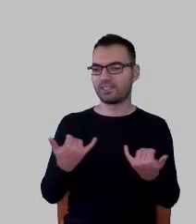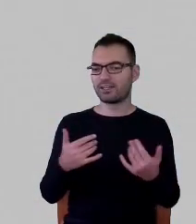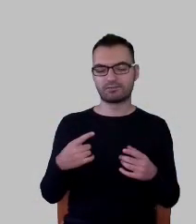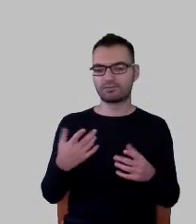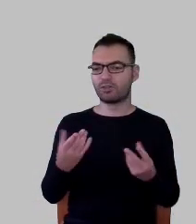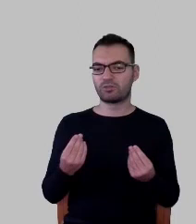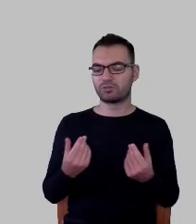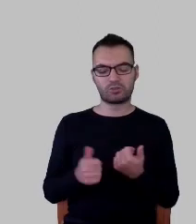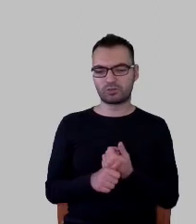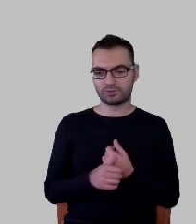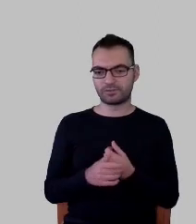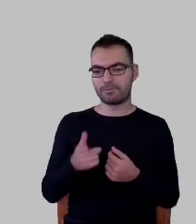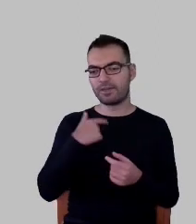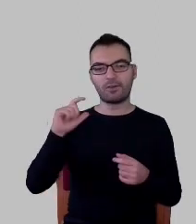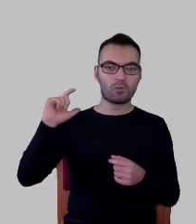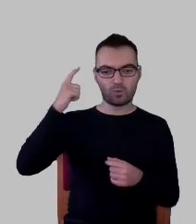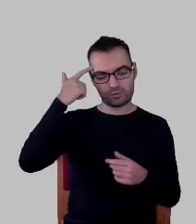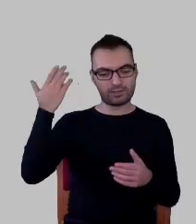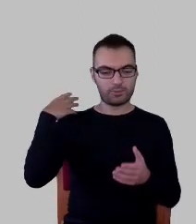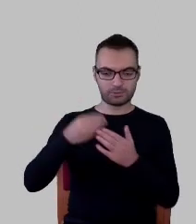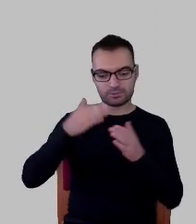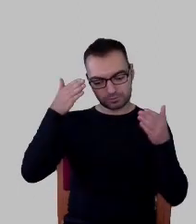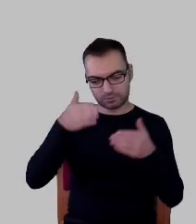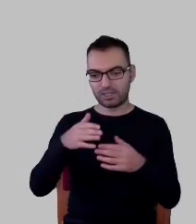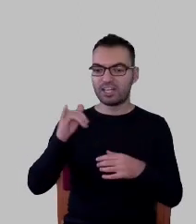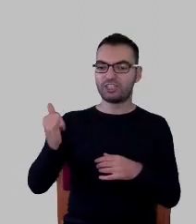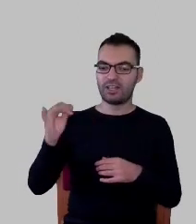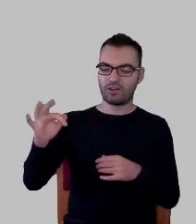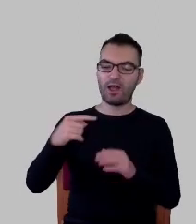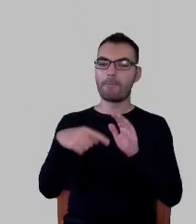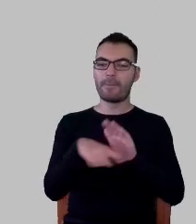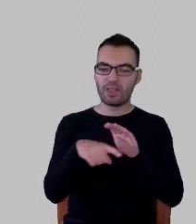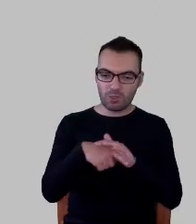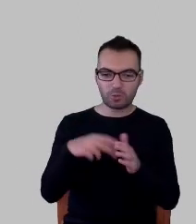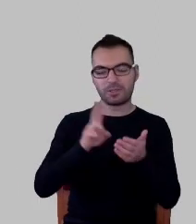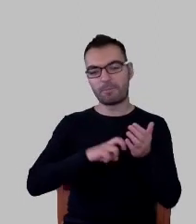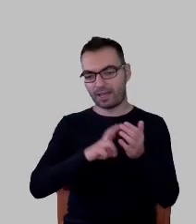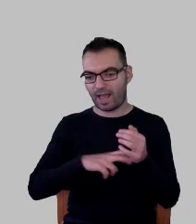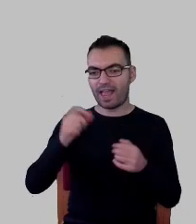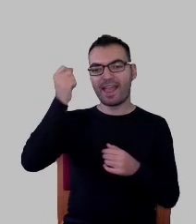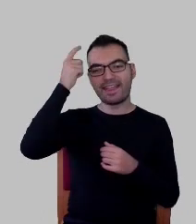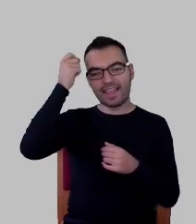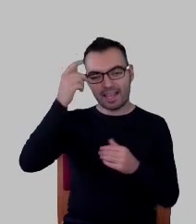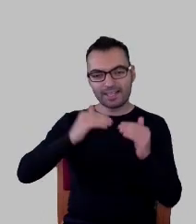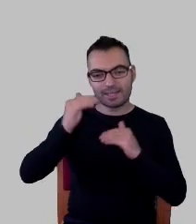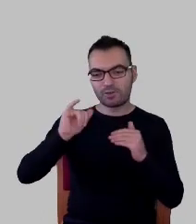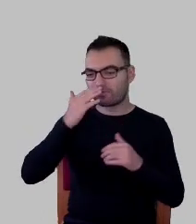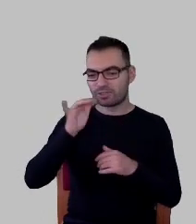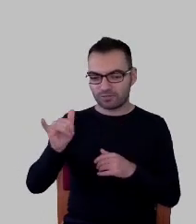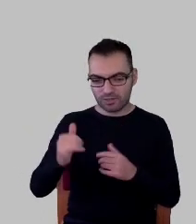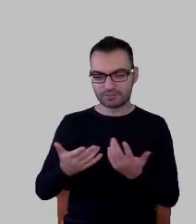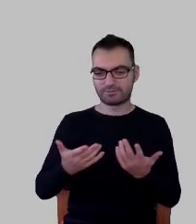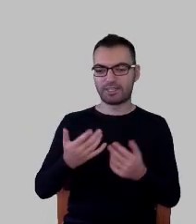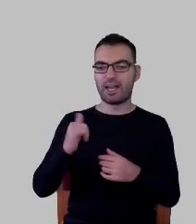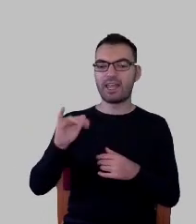najczęściej dotychczas koncentrowaliśmy się na tym, jakie to dziecko ma deficyty, jaki ma iloraz inteligencji,